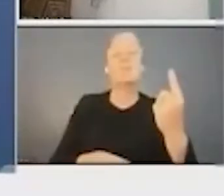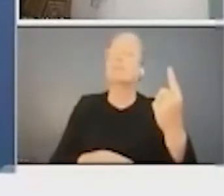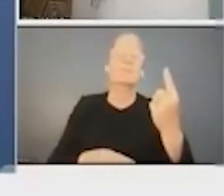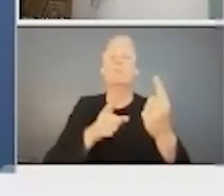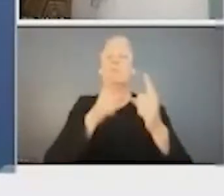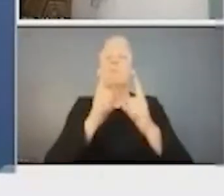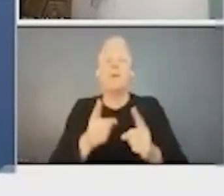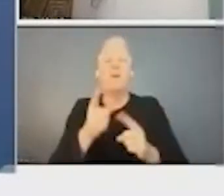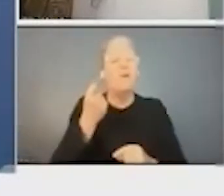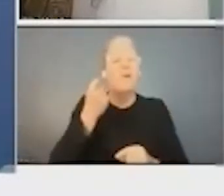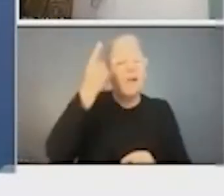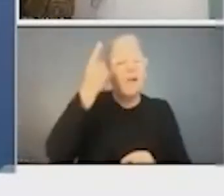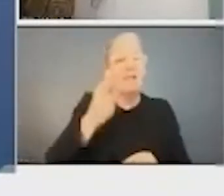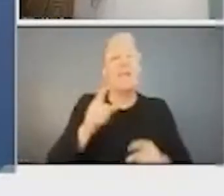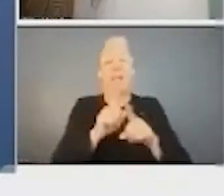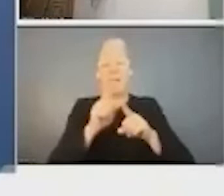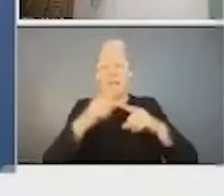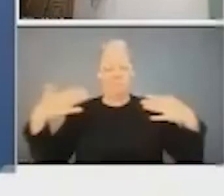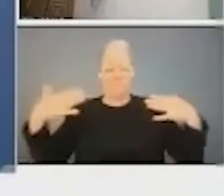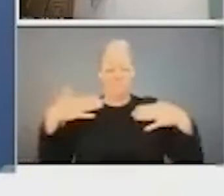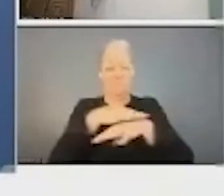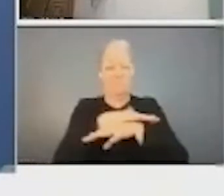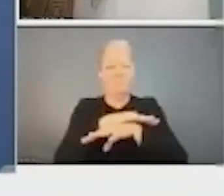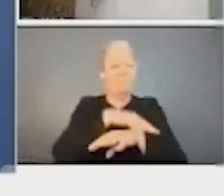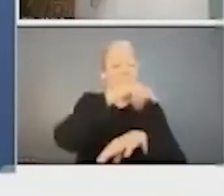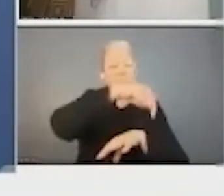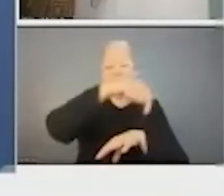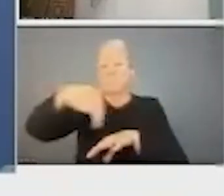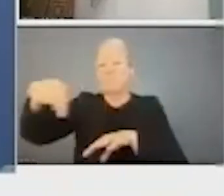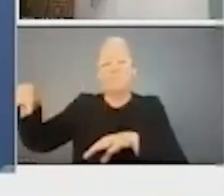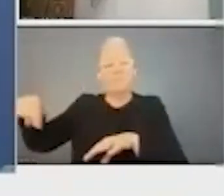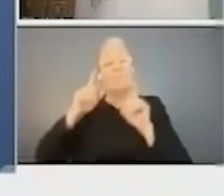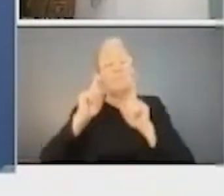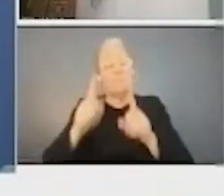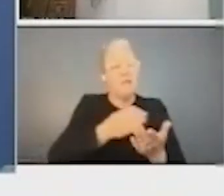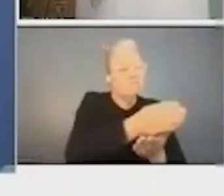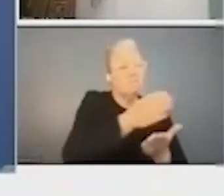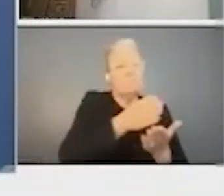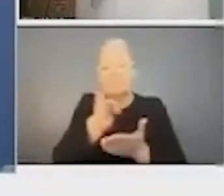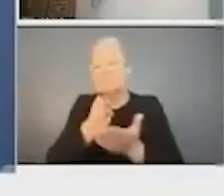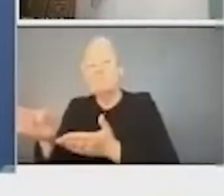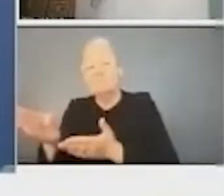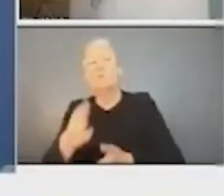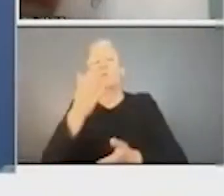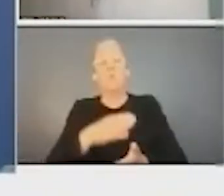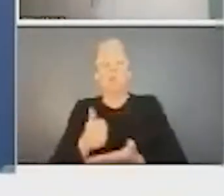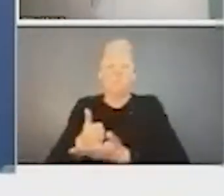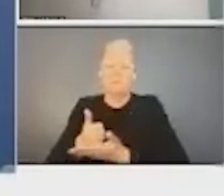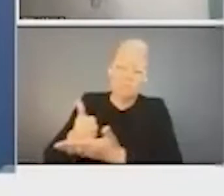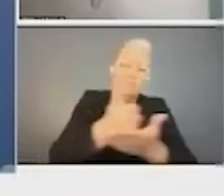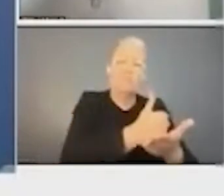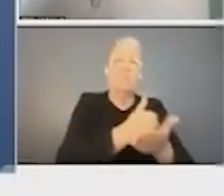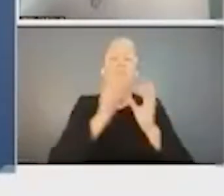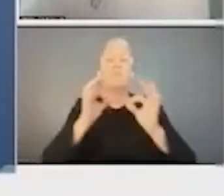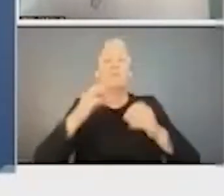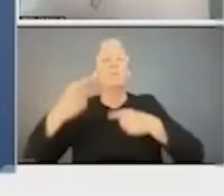ويجب الأجندة أن تعد بكل الأطراف، ويجب إدخال المرأة والبنات